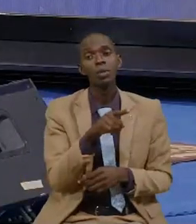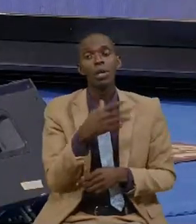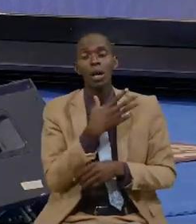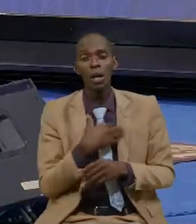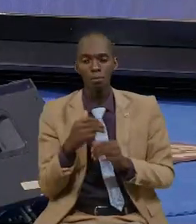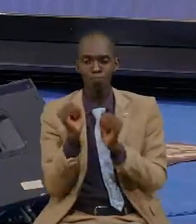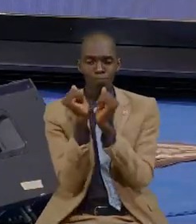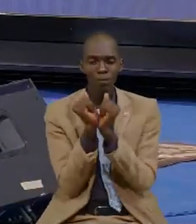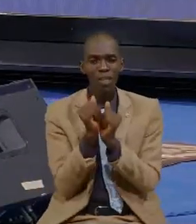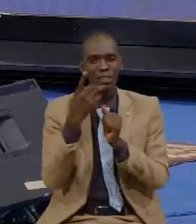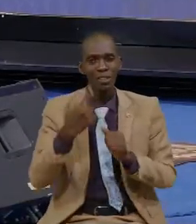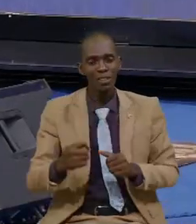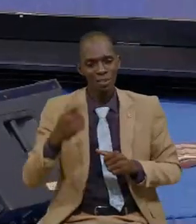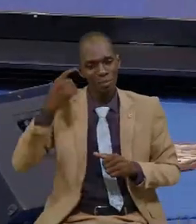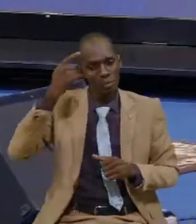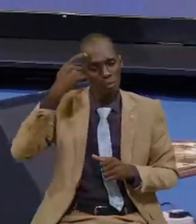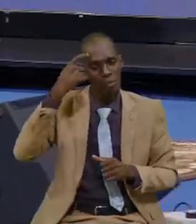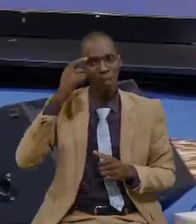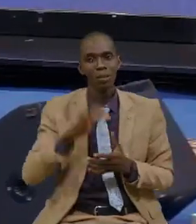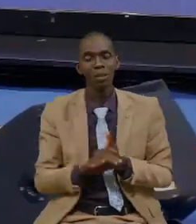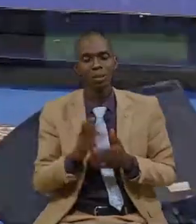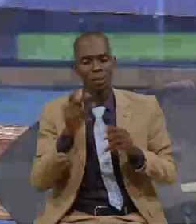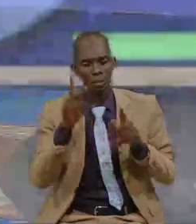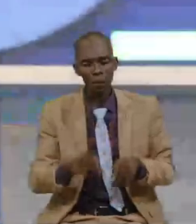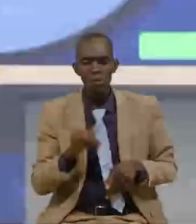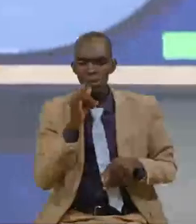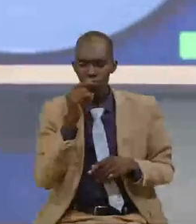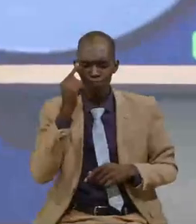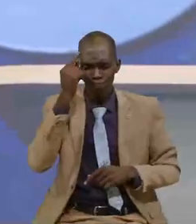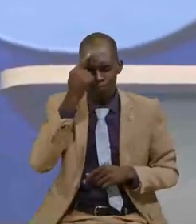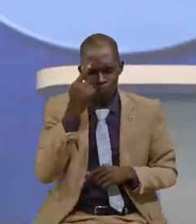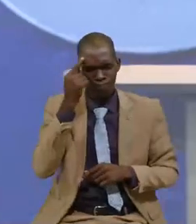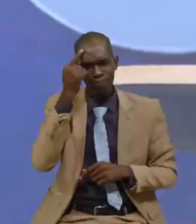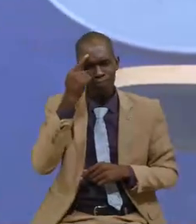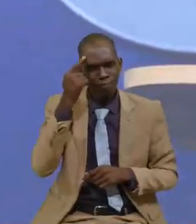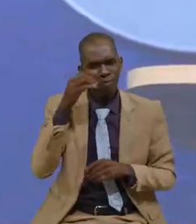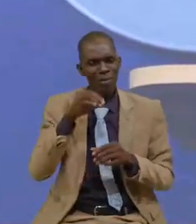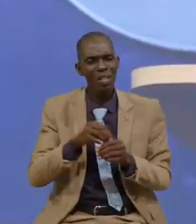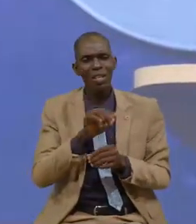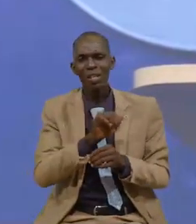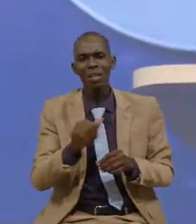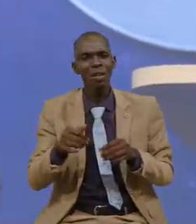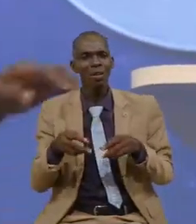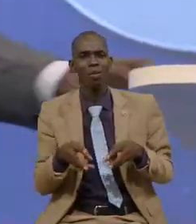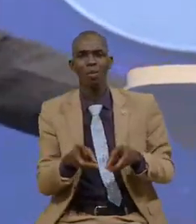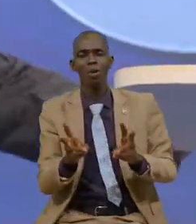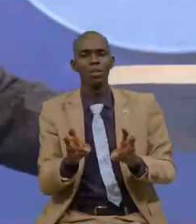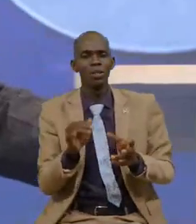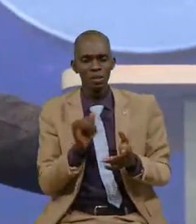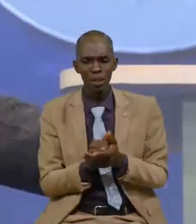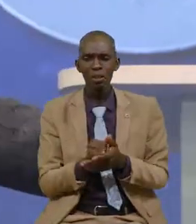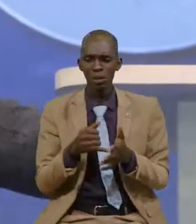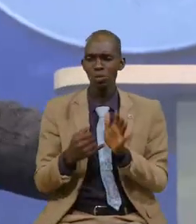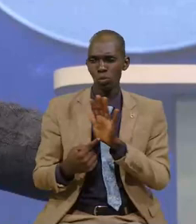lit l'intérieur, les facultés de raisonnement de la personne. La personne raisonne de